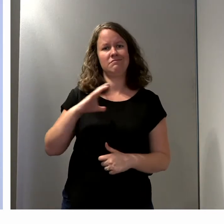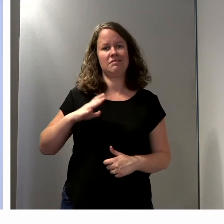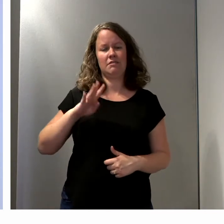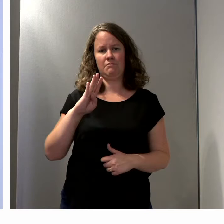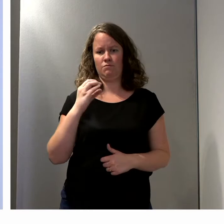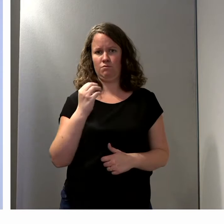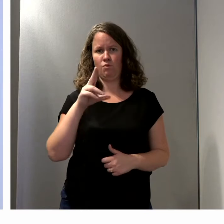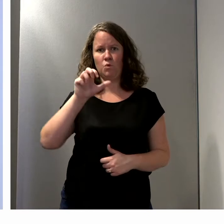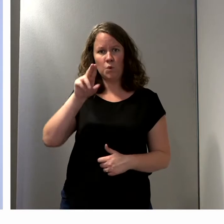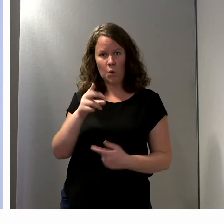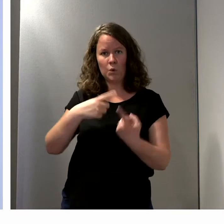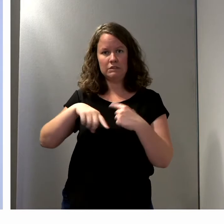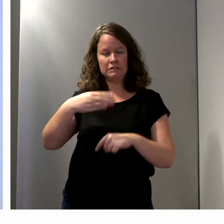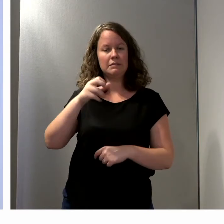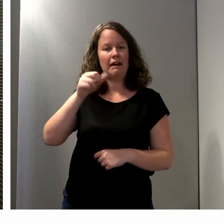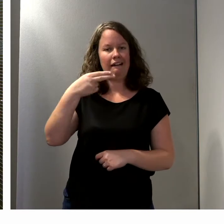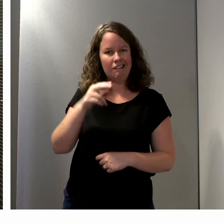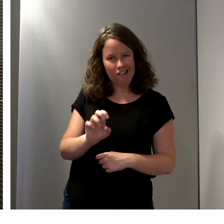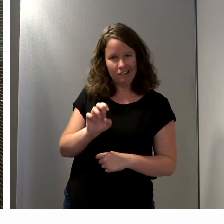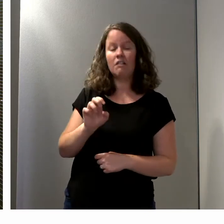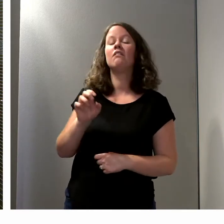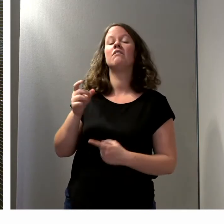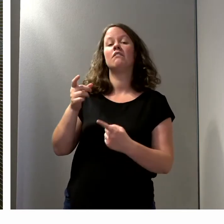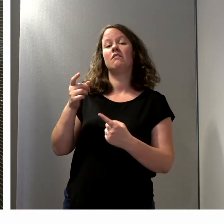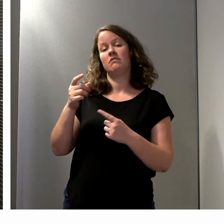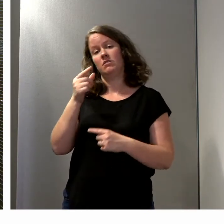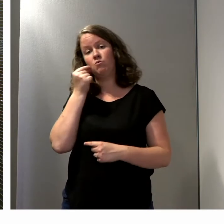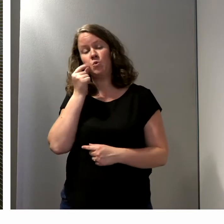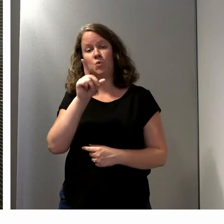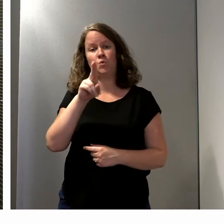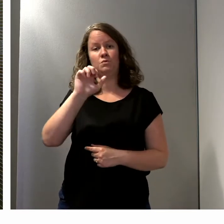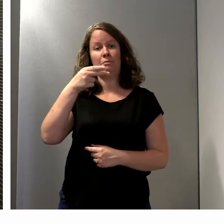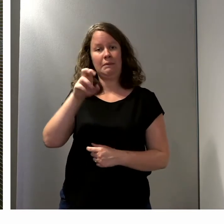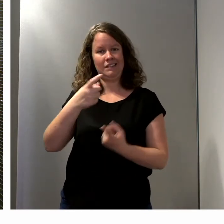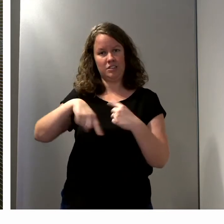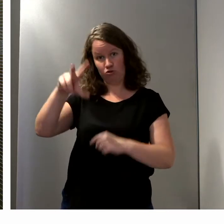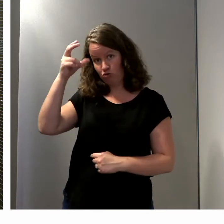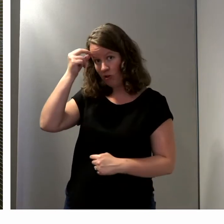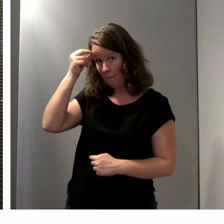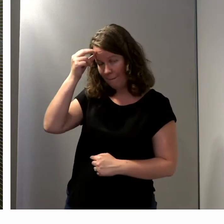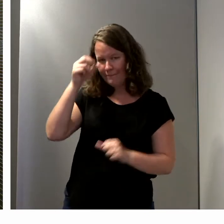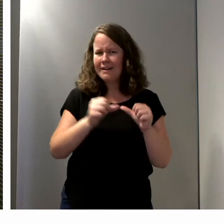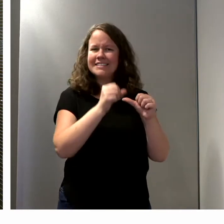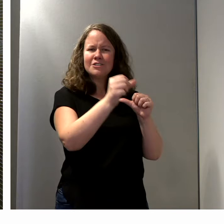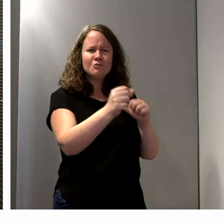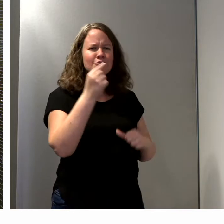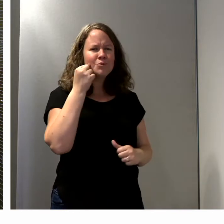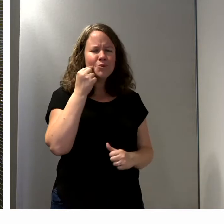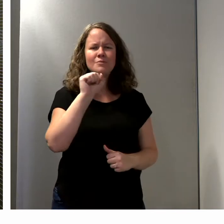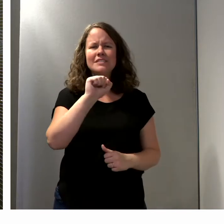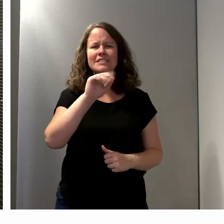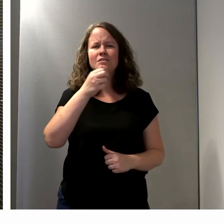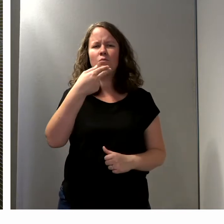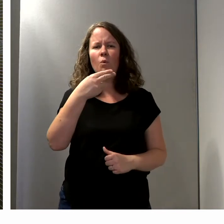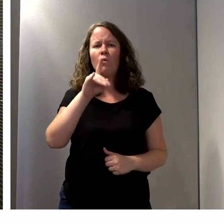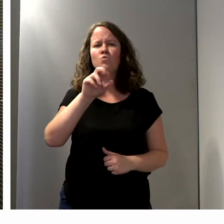Jérôme Dupire, et à distance, Maya Ngo et Simon Ouriès, qui ont accepté de participer du coup à cette première